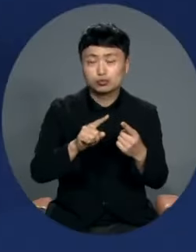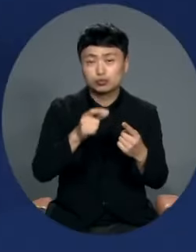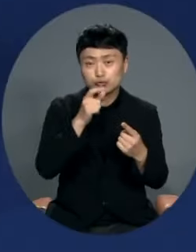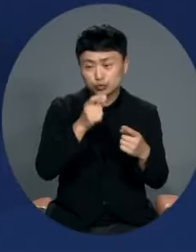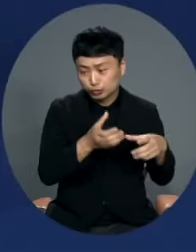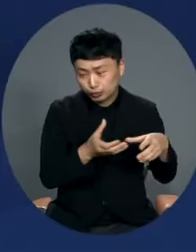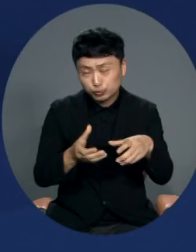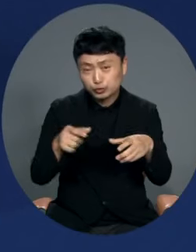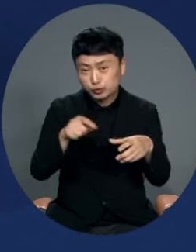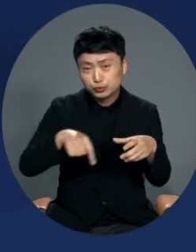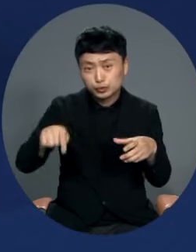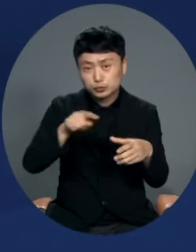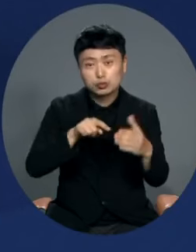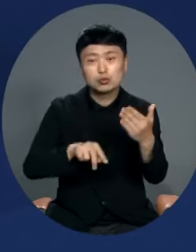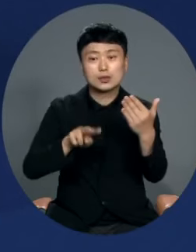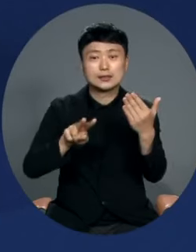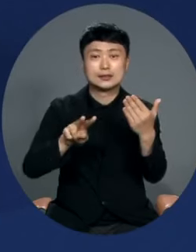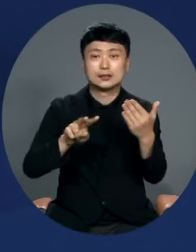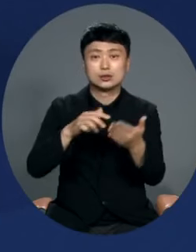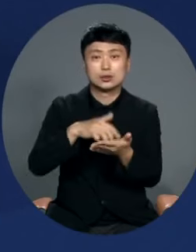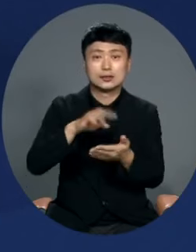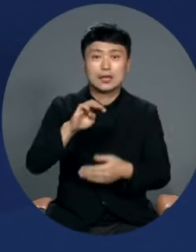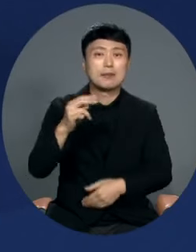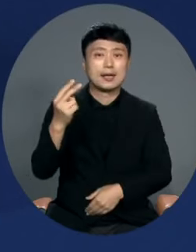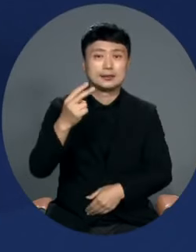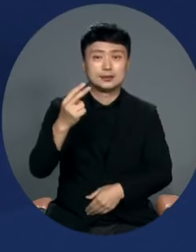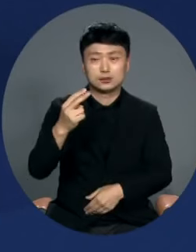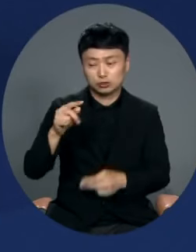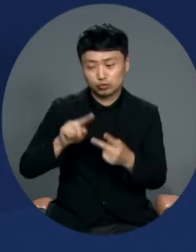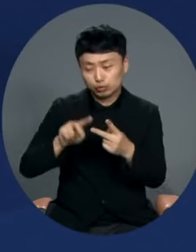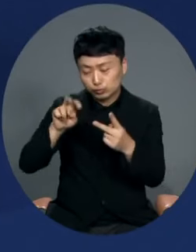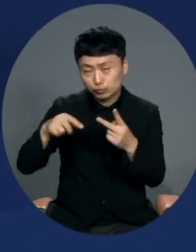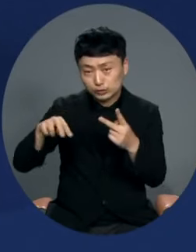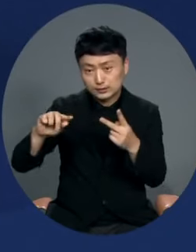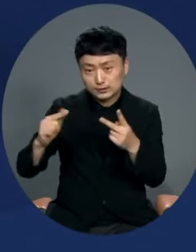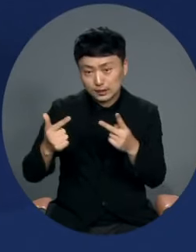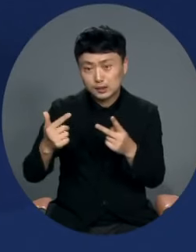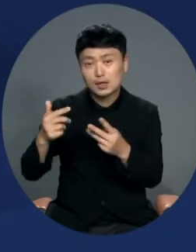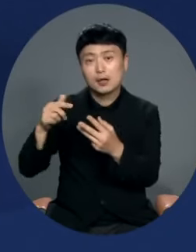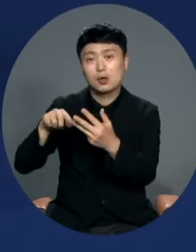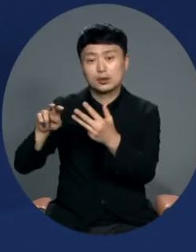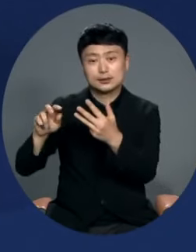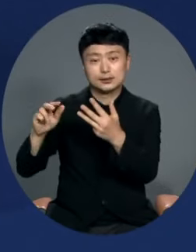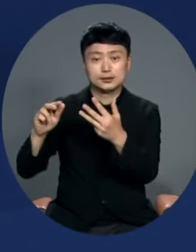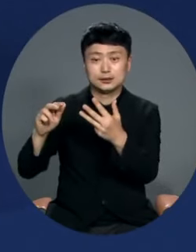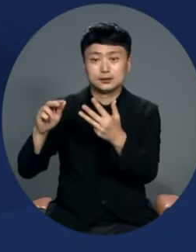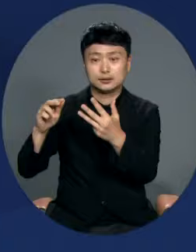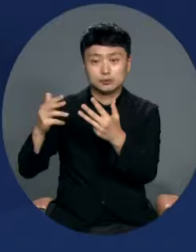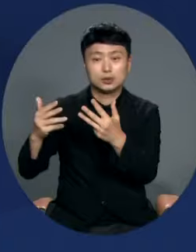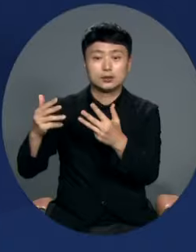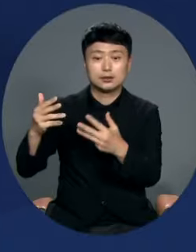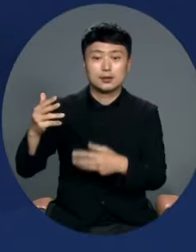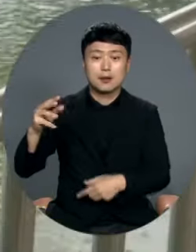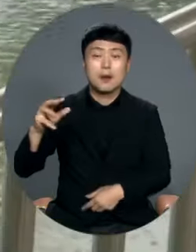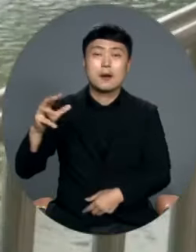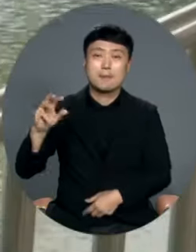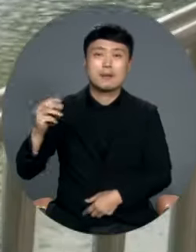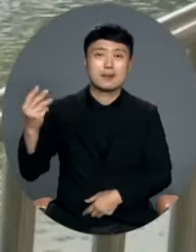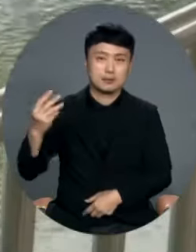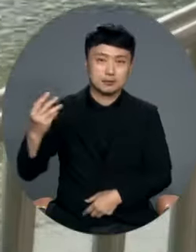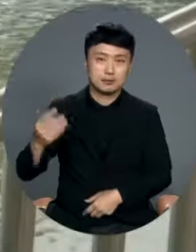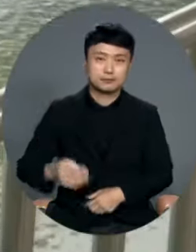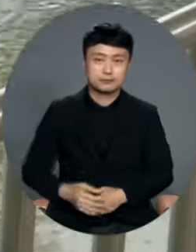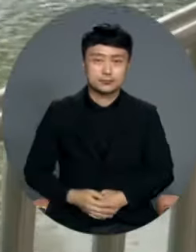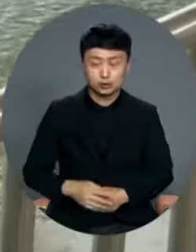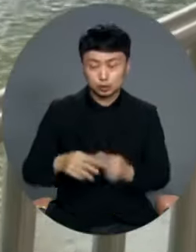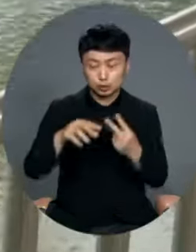남세균이 9월 2일 4만 2천 개, 문산 정수장은 8월 29일 2만 4,890개까지 늘어났습니다. 반면